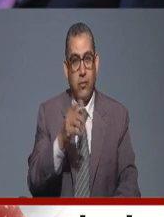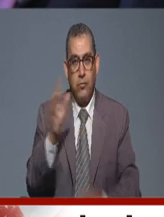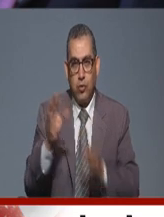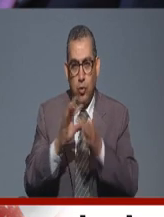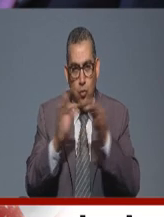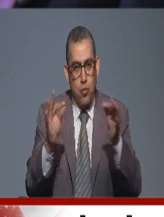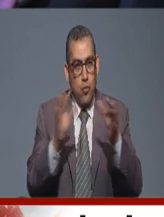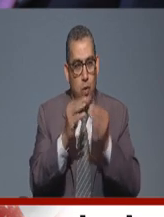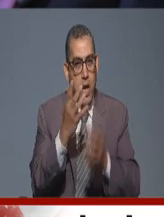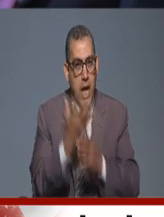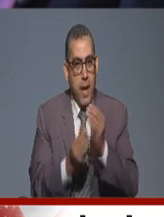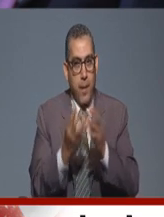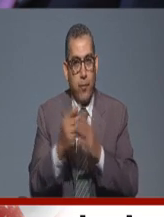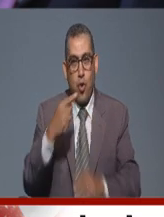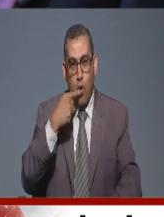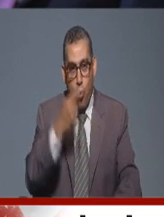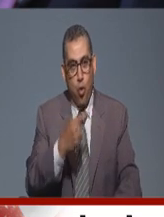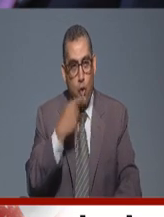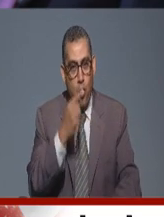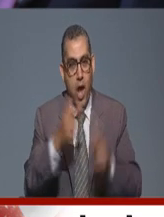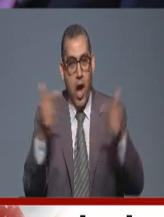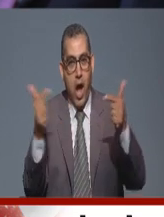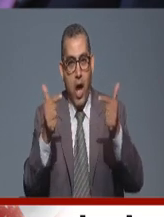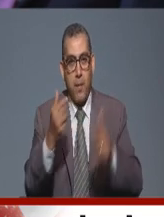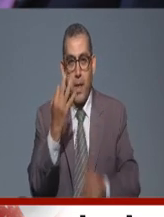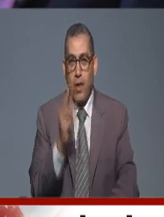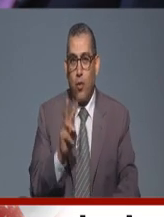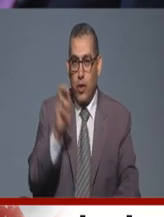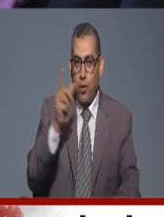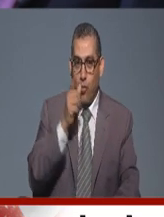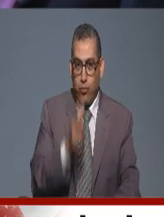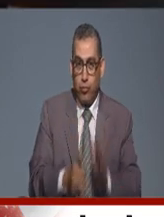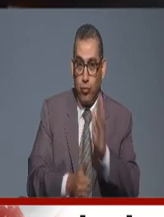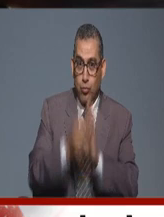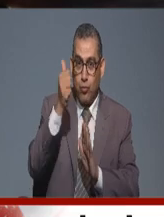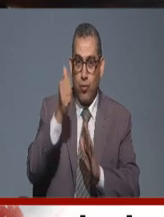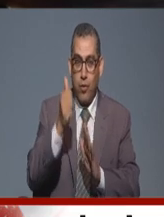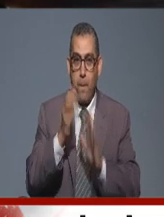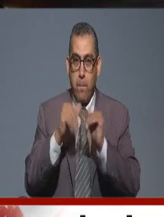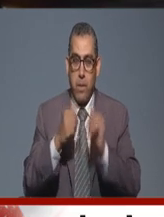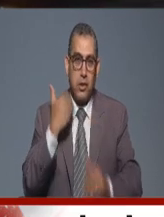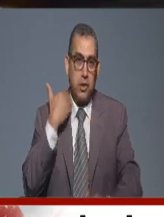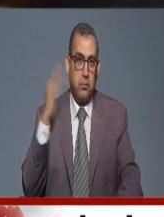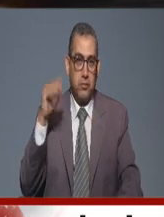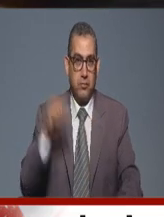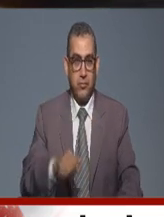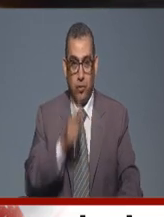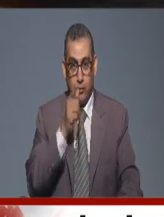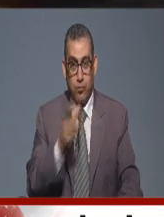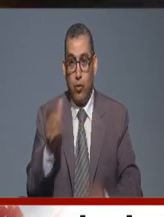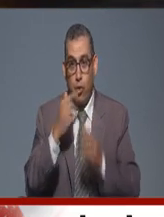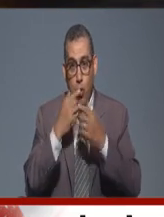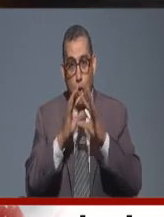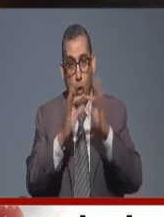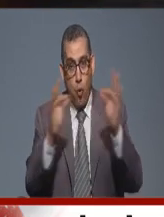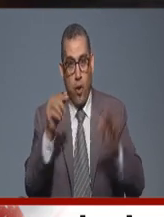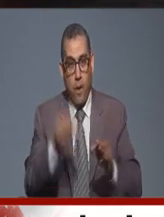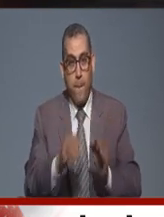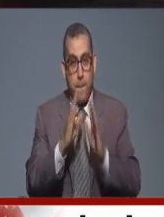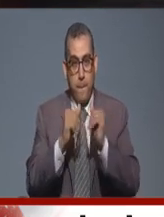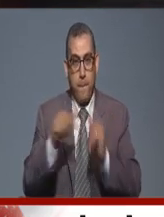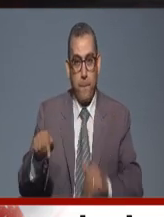لاولادهم عن حرب اكتوبر نصر اكتوبر العظيم ويقولوا لهم ان